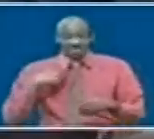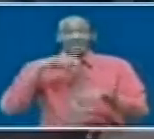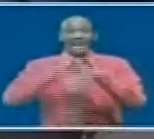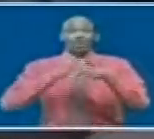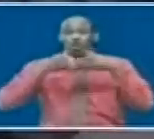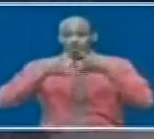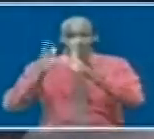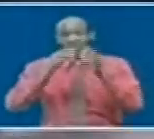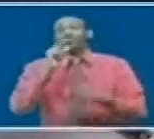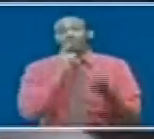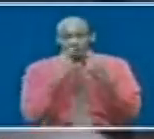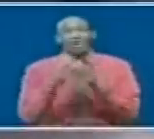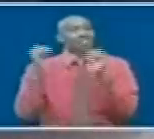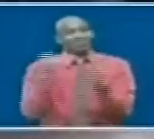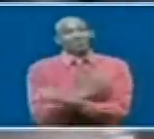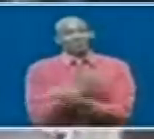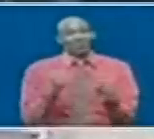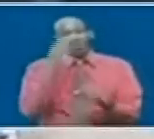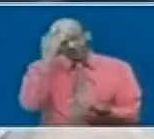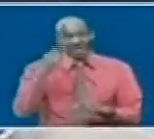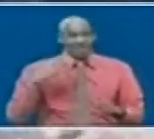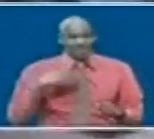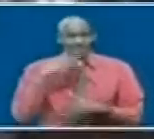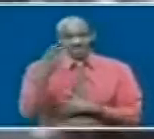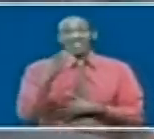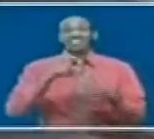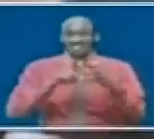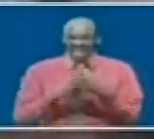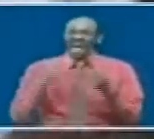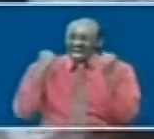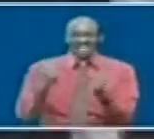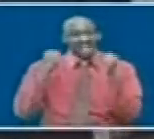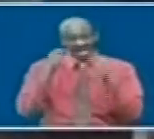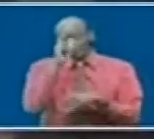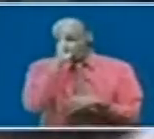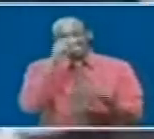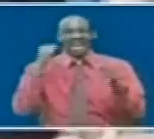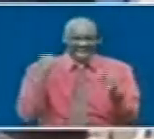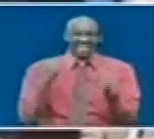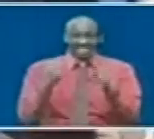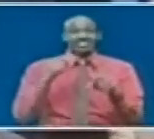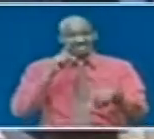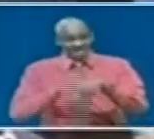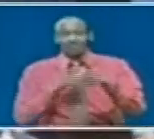kuweza kuzungumza na umati huo, huku walinda usalama wakiwa na wakati mgumu kuweza kuwatuliza